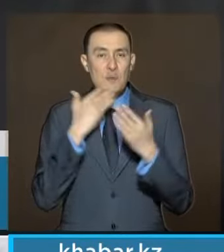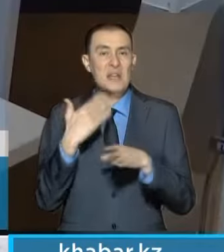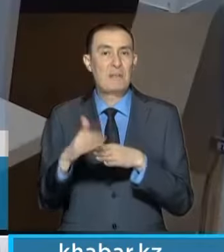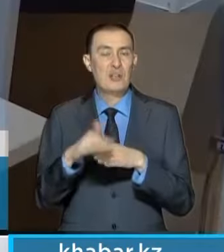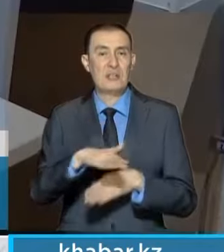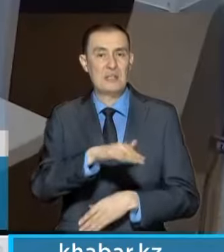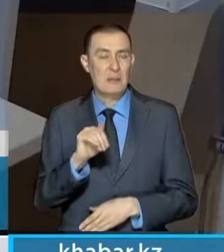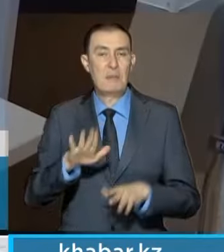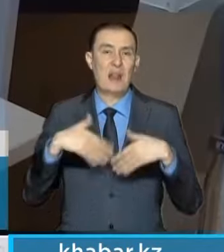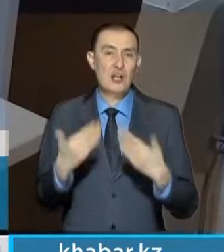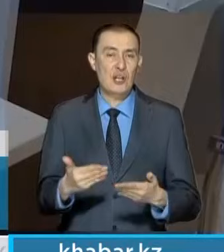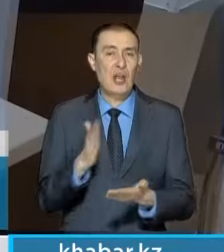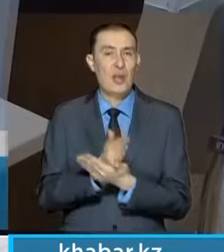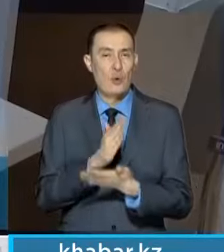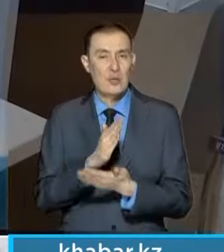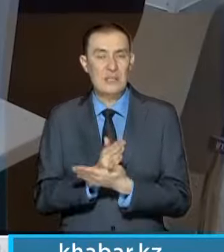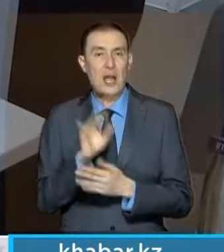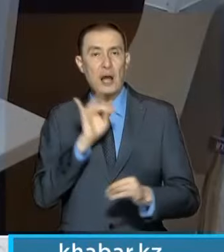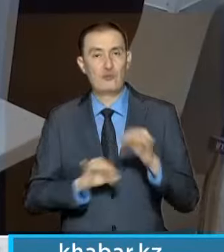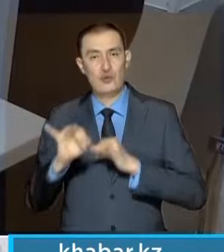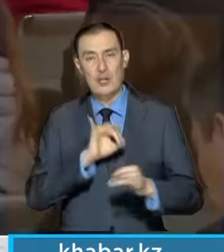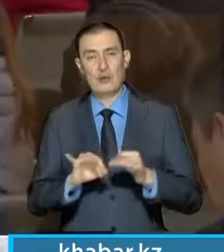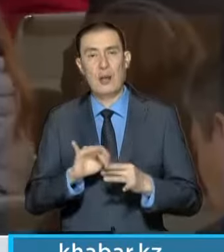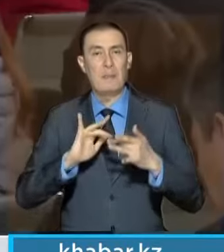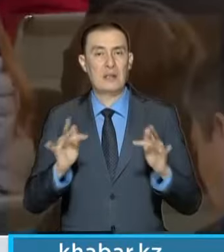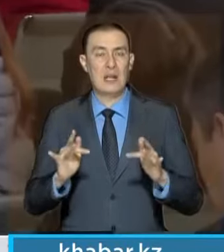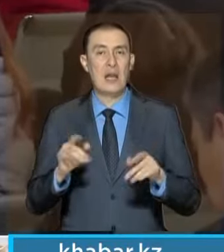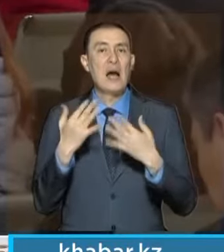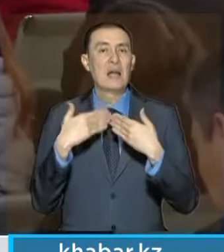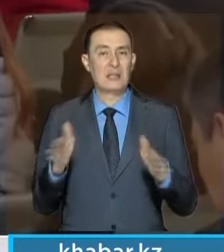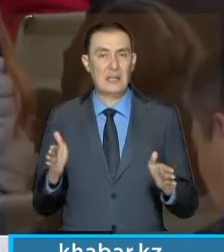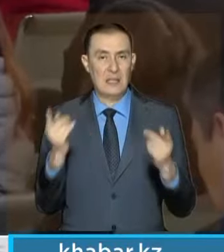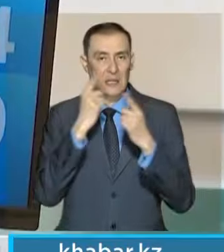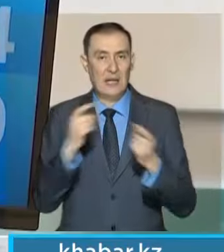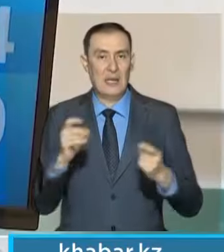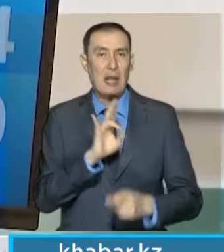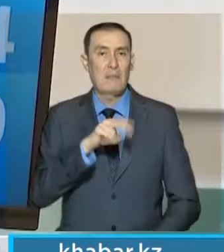ипотечные займы. Все предложения находятся на обсуждении на портале «Открытые данные НПА».